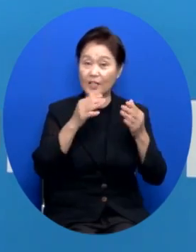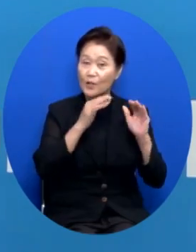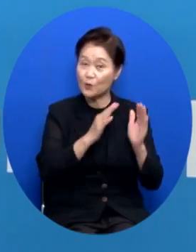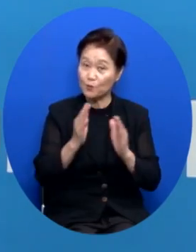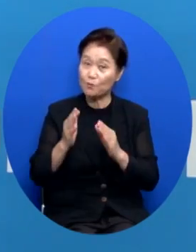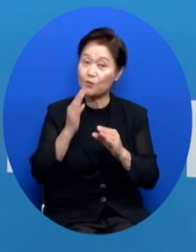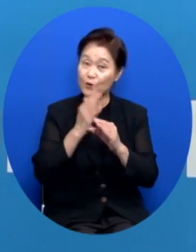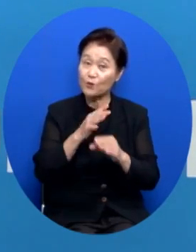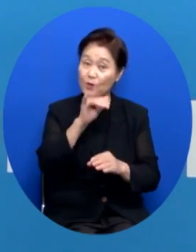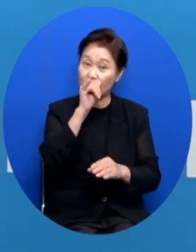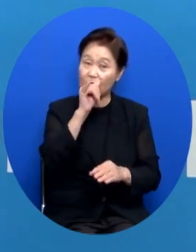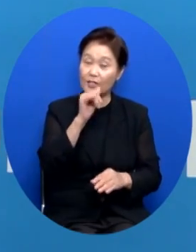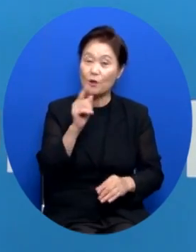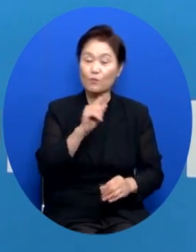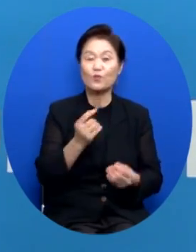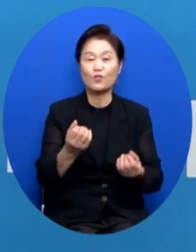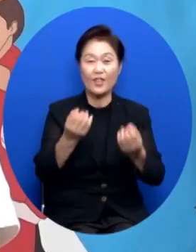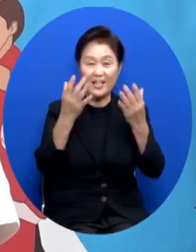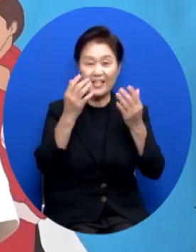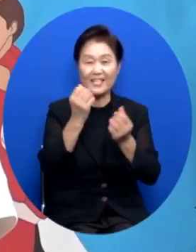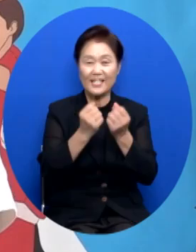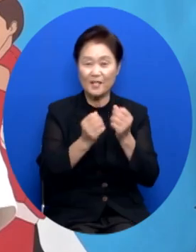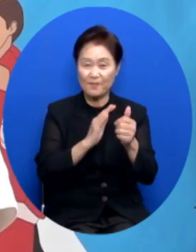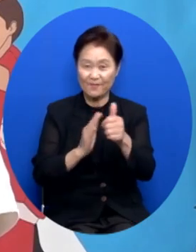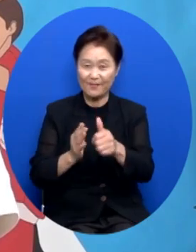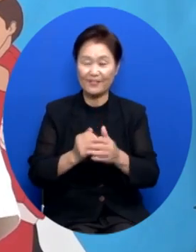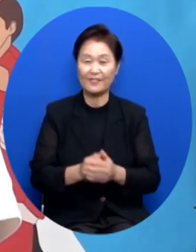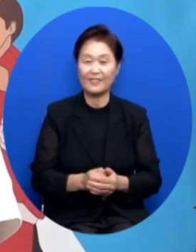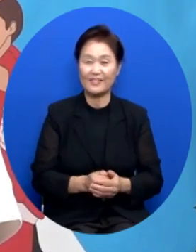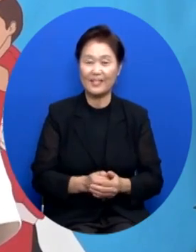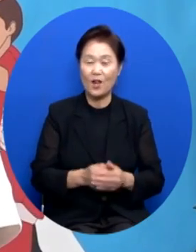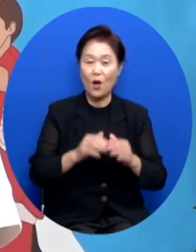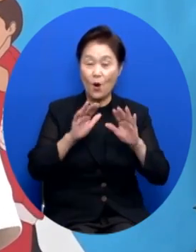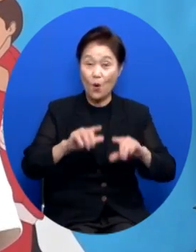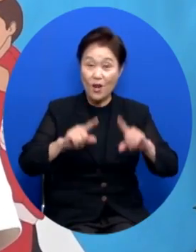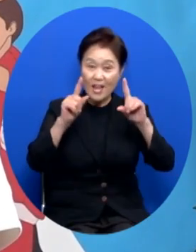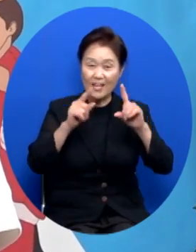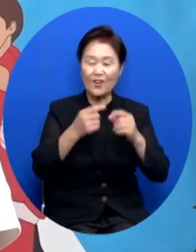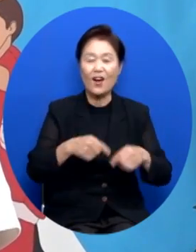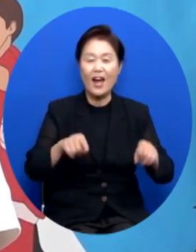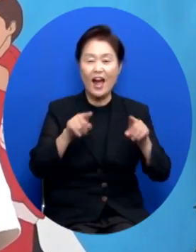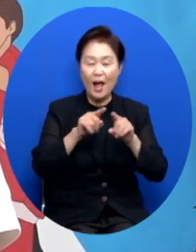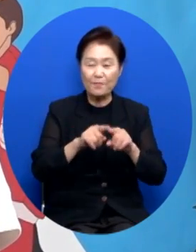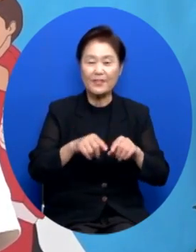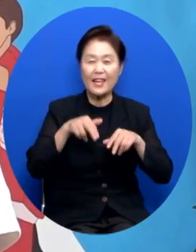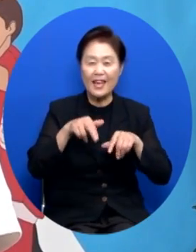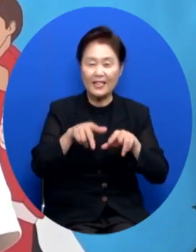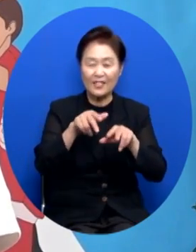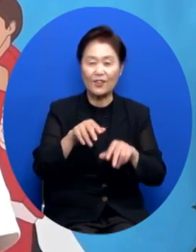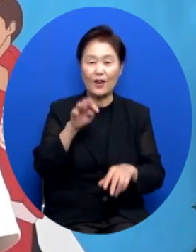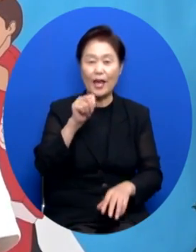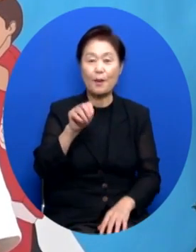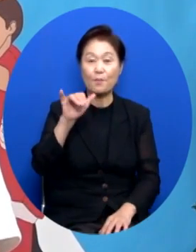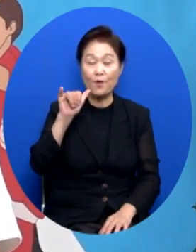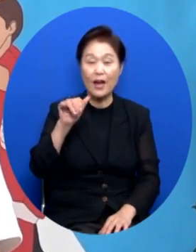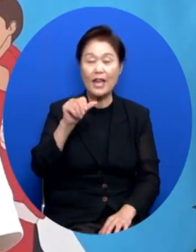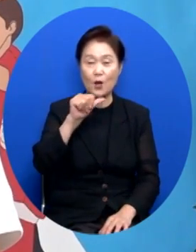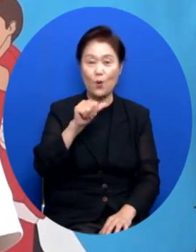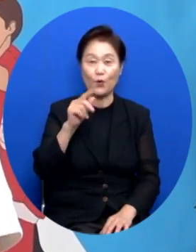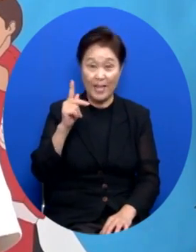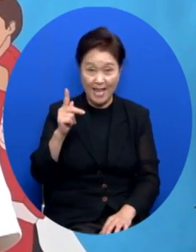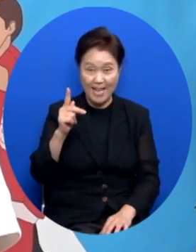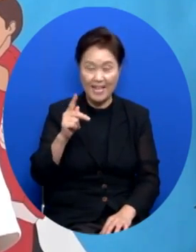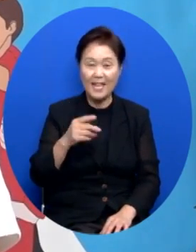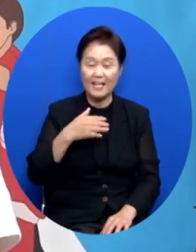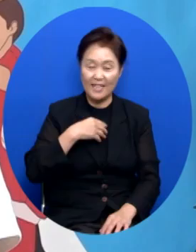들었습니다. 어떤 행사인지 직접 소개를 좀 해주십시오. 올해도 함께 걸어요 마요케 행사를 준비하고 있는데요. 이 함께 걸어요 마요케 행사는